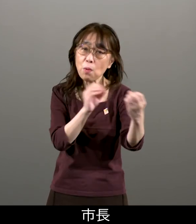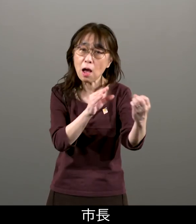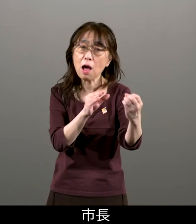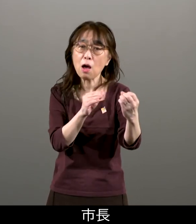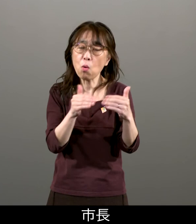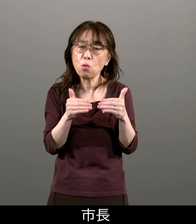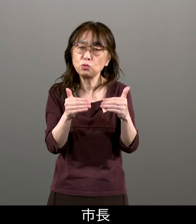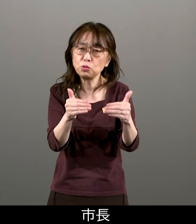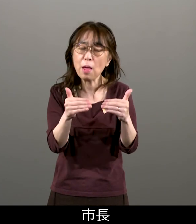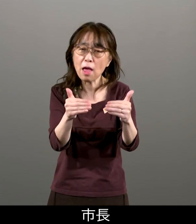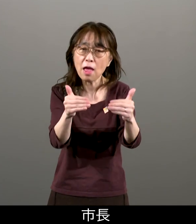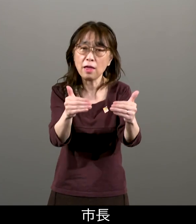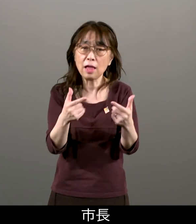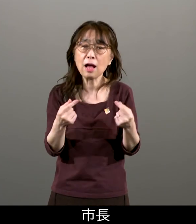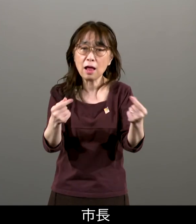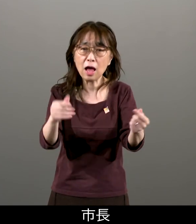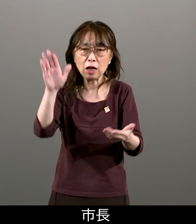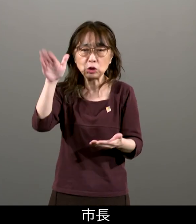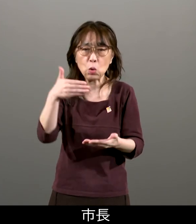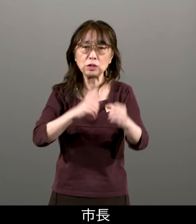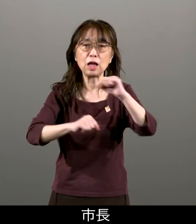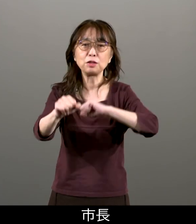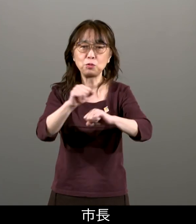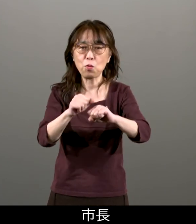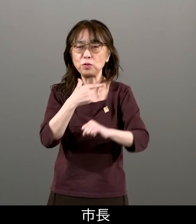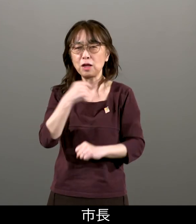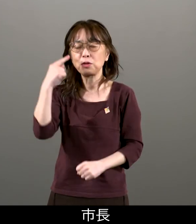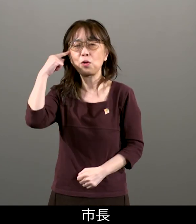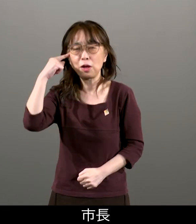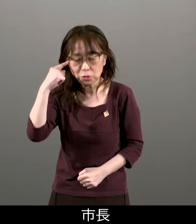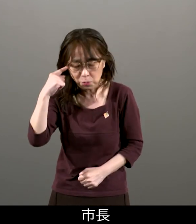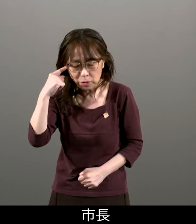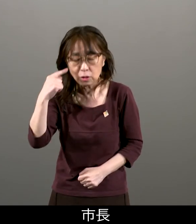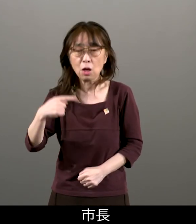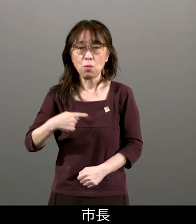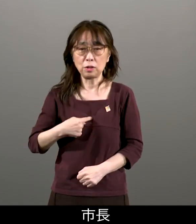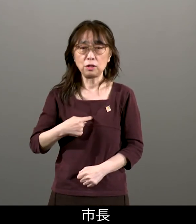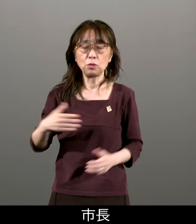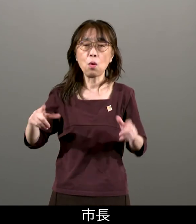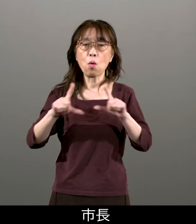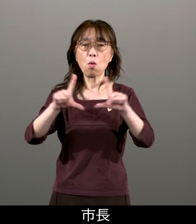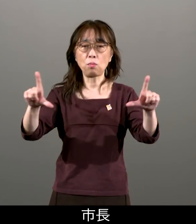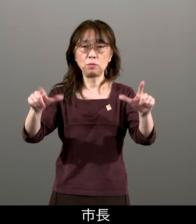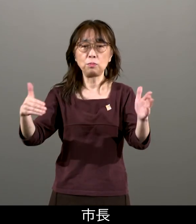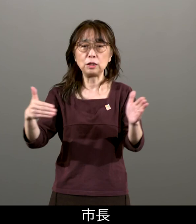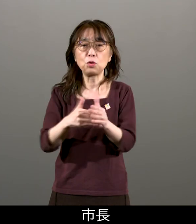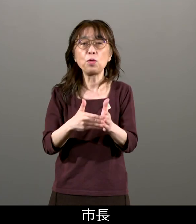ながら招致活動を進めていきたいと、このように考えております。私からは以上です。